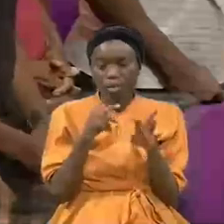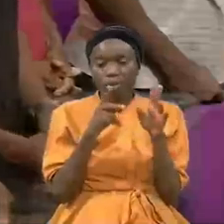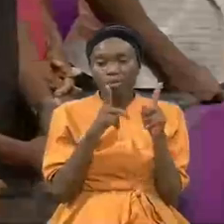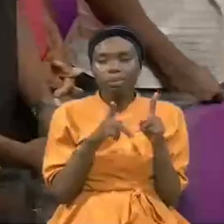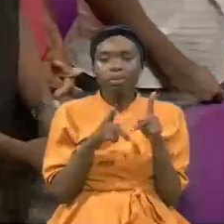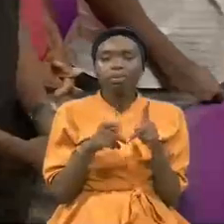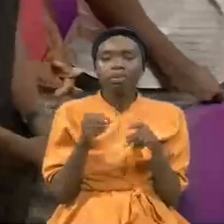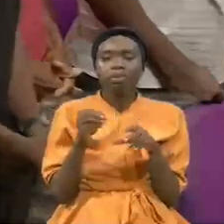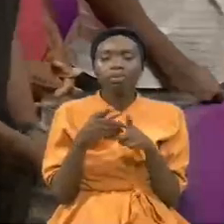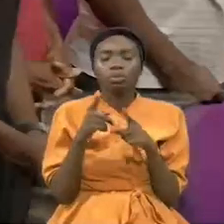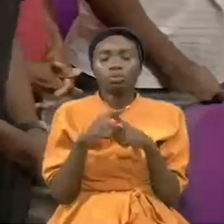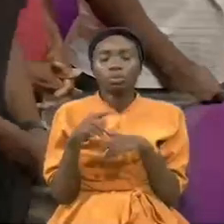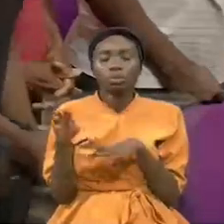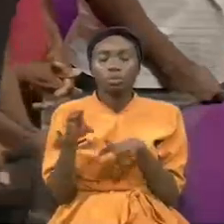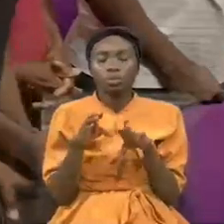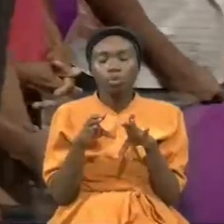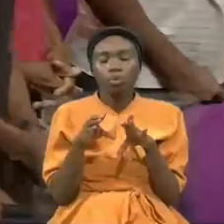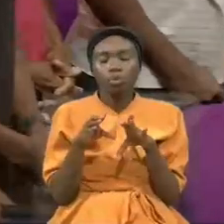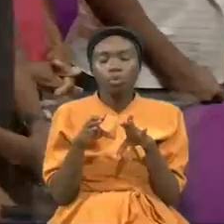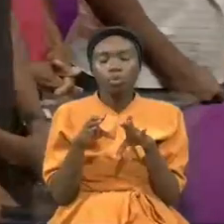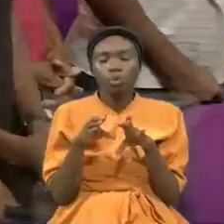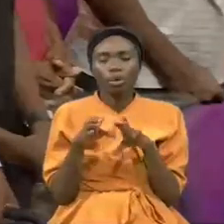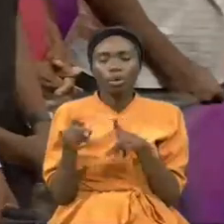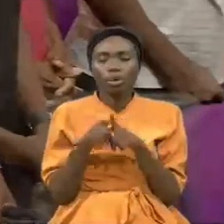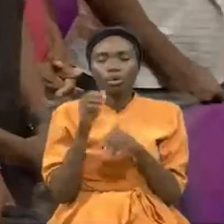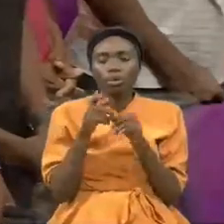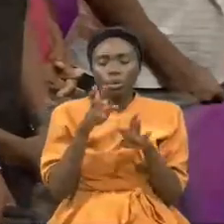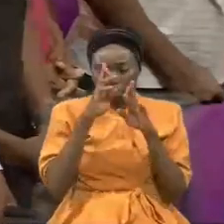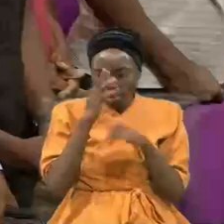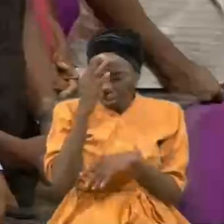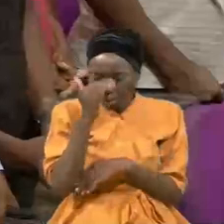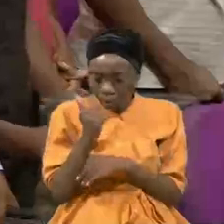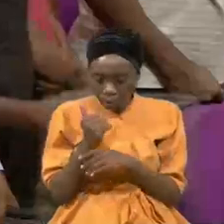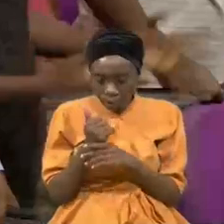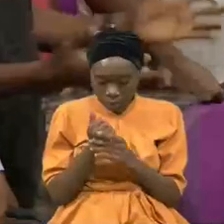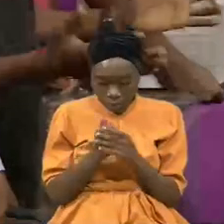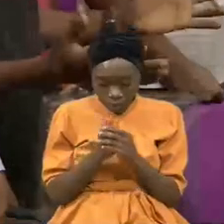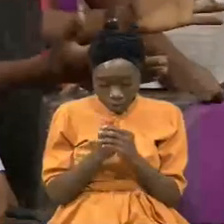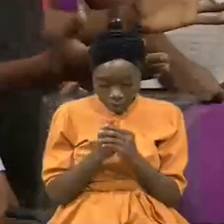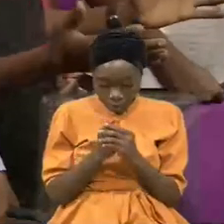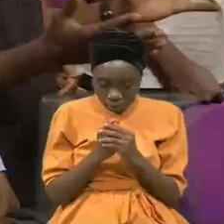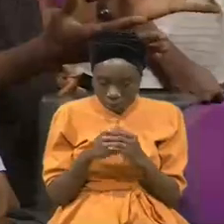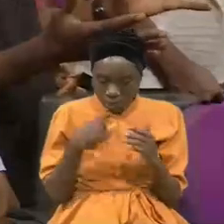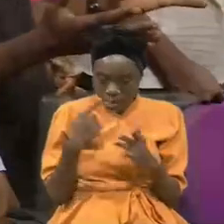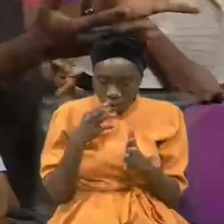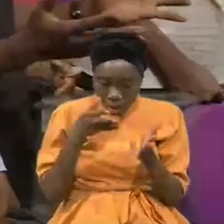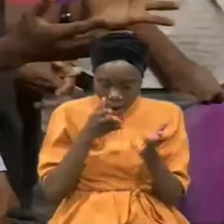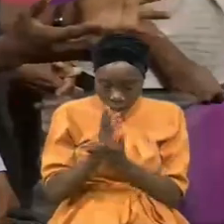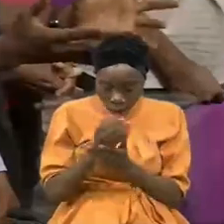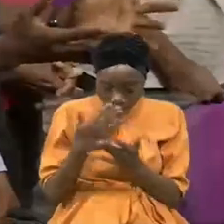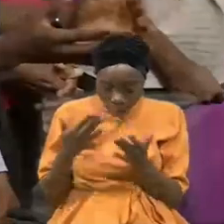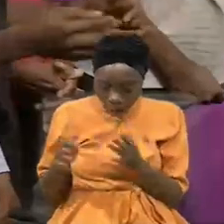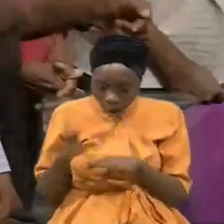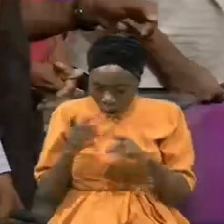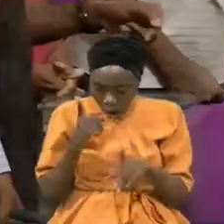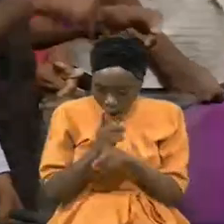Vous ne respectez pas la personne, mais vous agissez comme si vous respectez la personne. Pourquoi? Il faut dire la bonne chose. Il faut